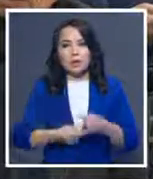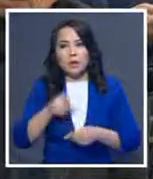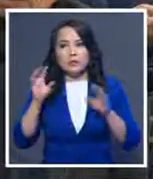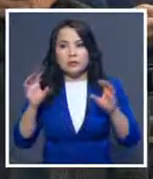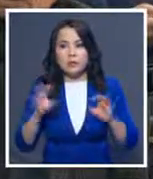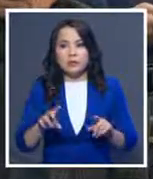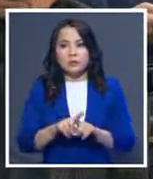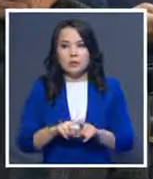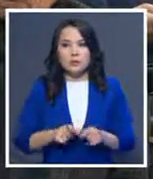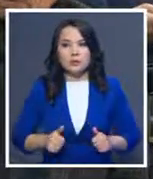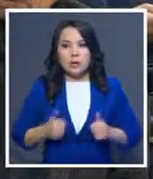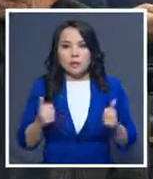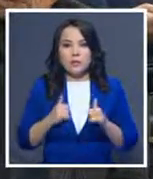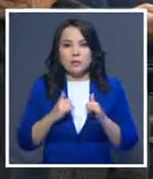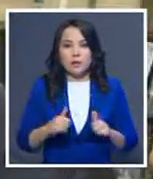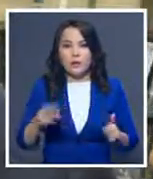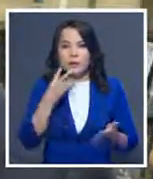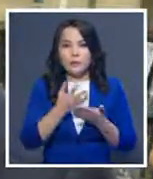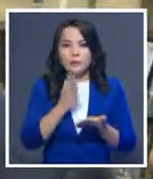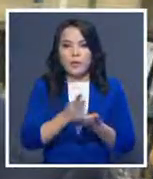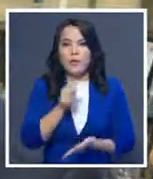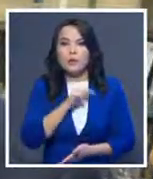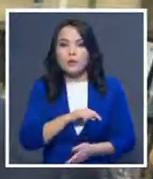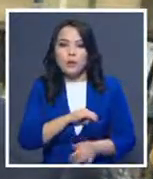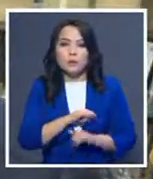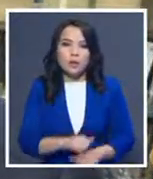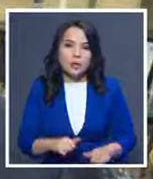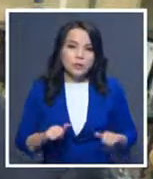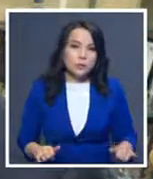салт дәстүрлерінің барынша дәріптелуінде жатыр. Рухани жаңғыру